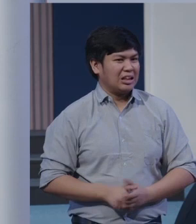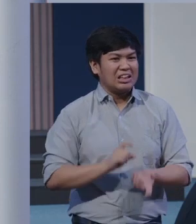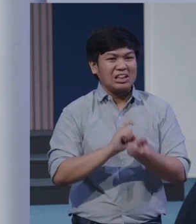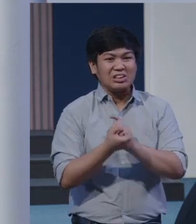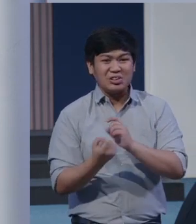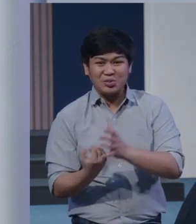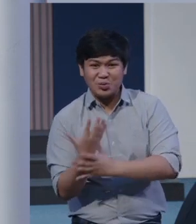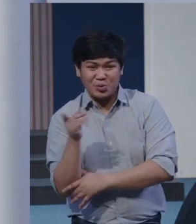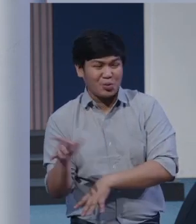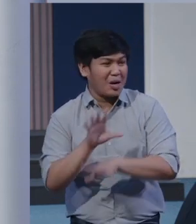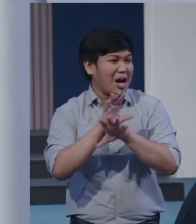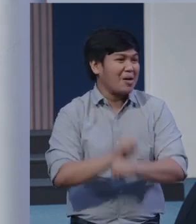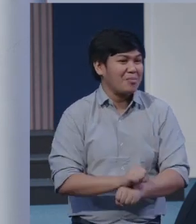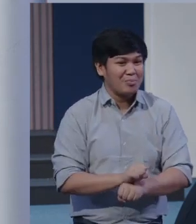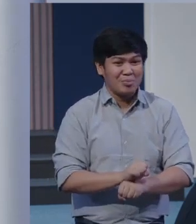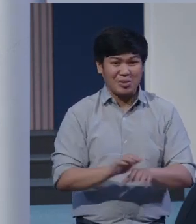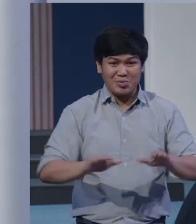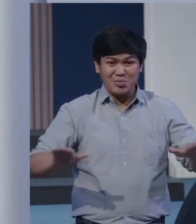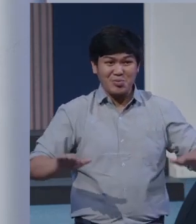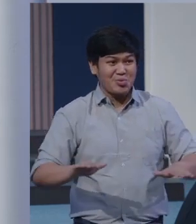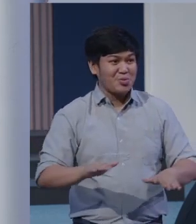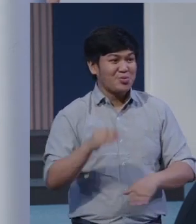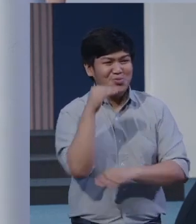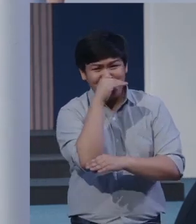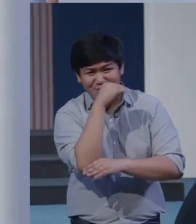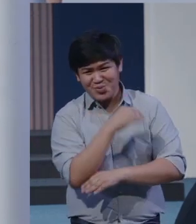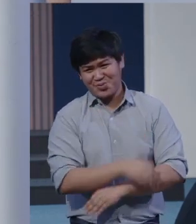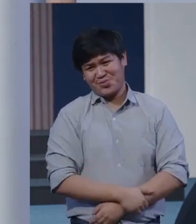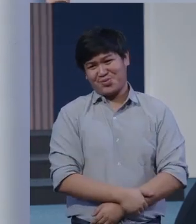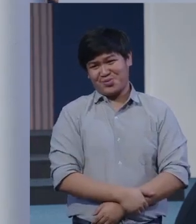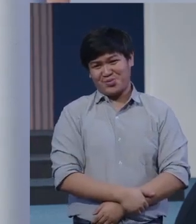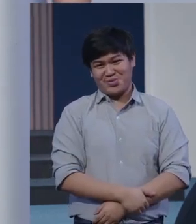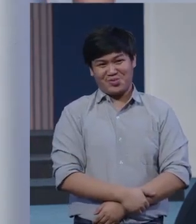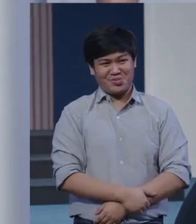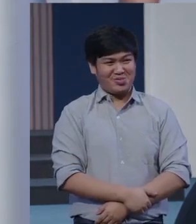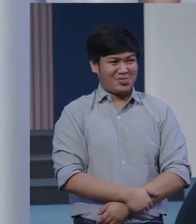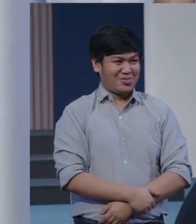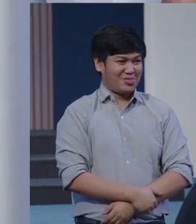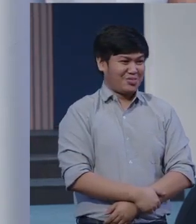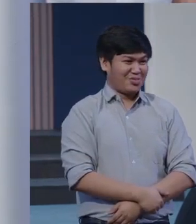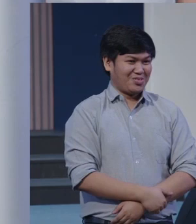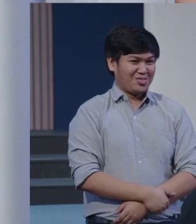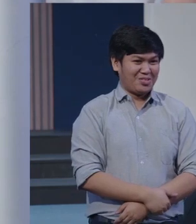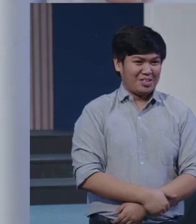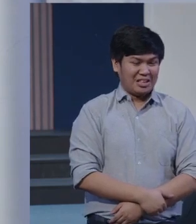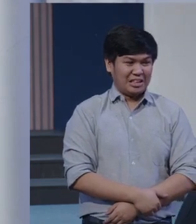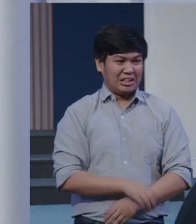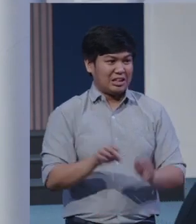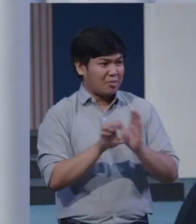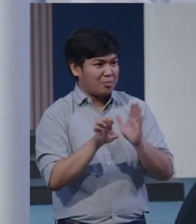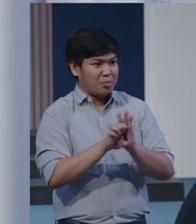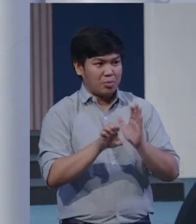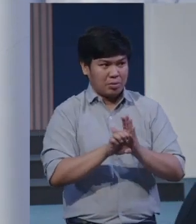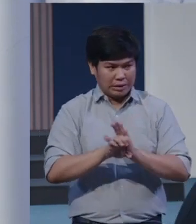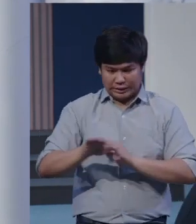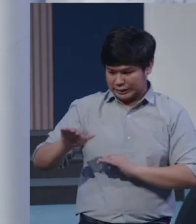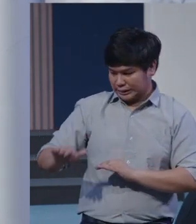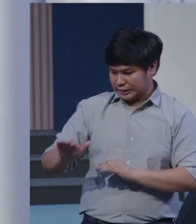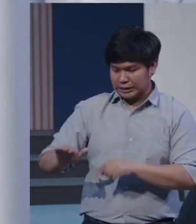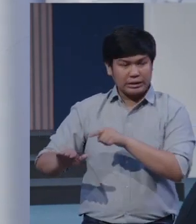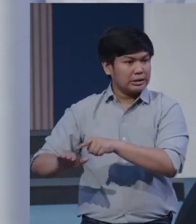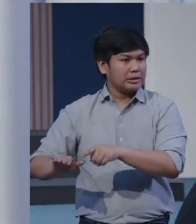no Sabihin mo wala ako ang sasabihin nung bata doun sa kausap Ang sabi po